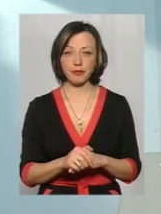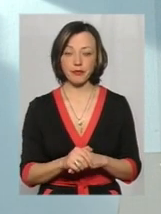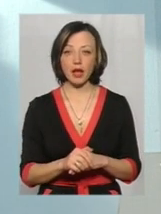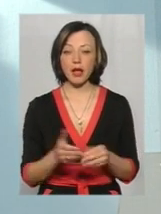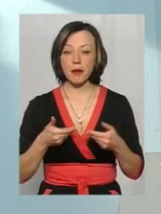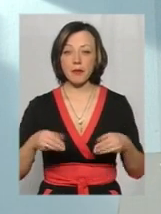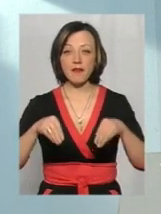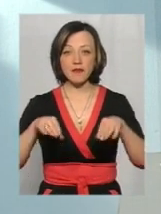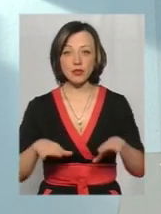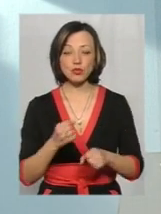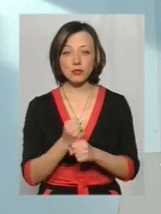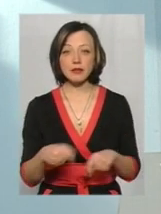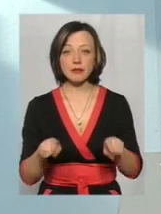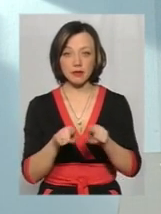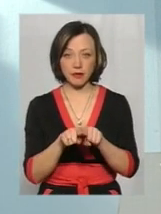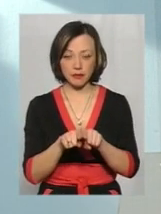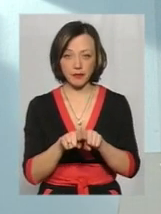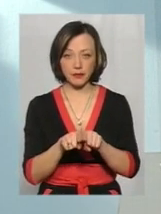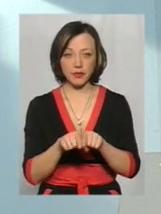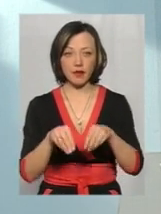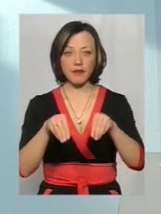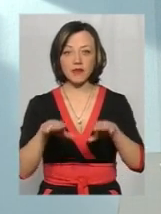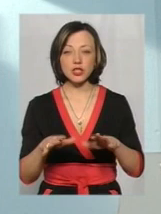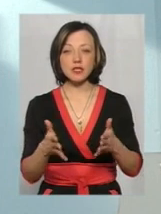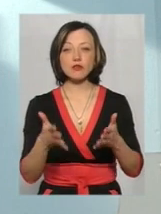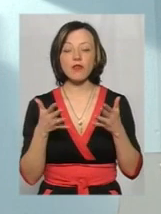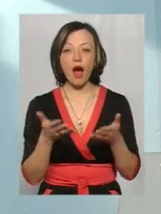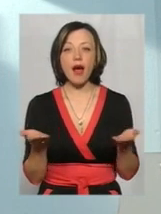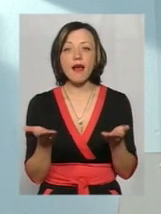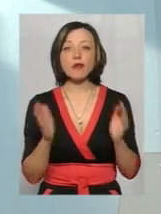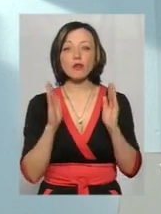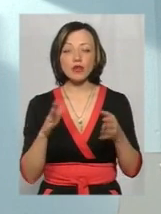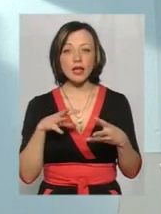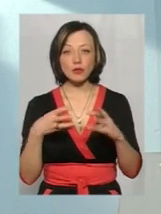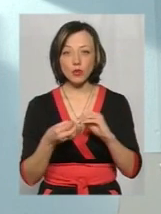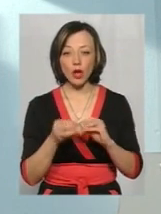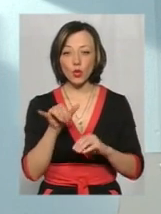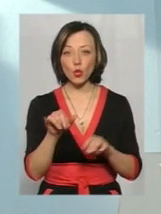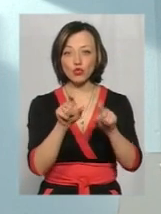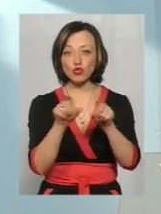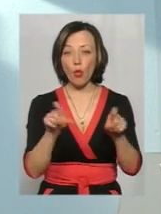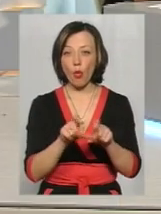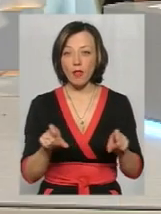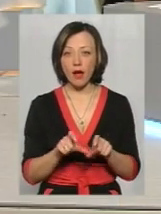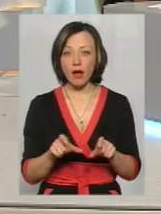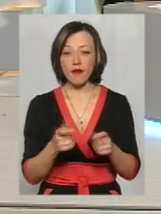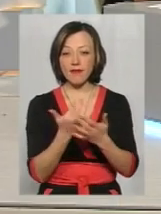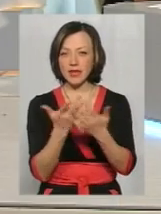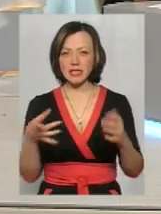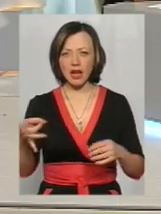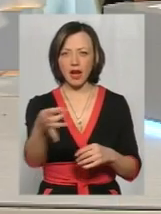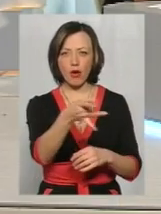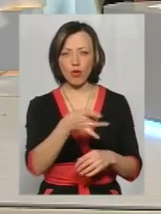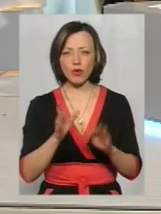33%. Ми вирішили зробити наступне. Ми вирішили з'ясувати, а які ж будуть результати у школах, які знаходяться в різних регіонах